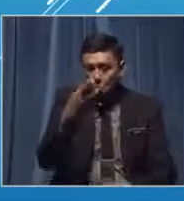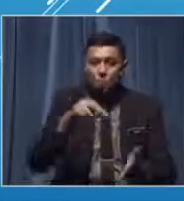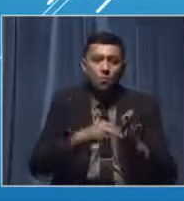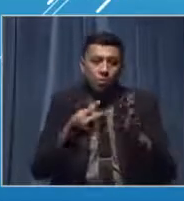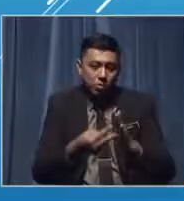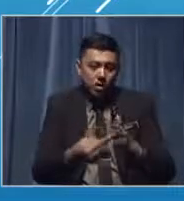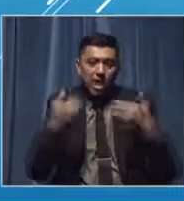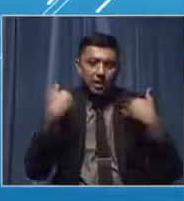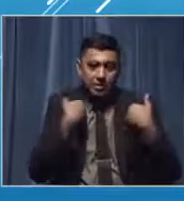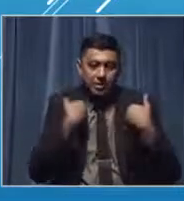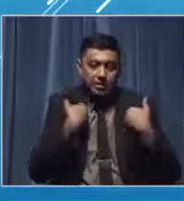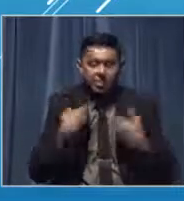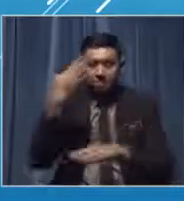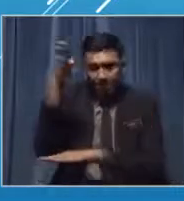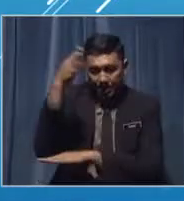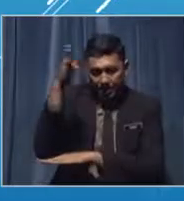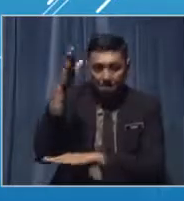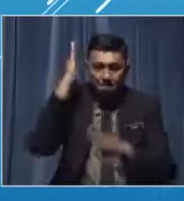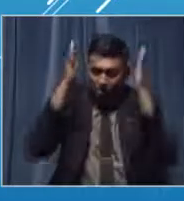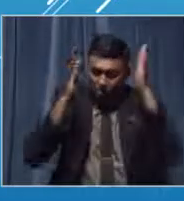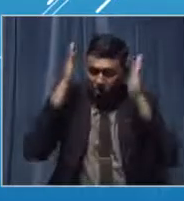yang terkandung dalam bendera Malaysia,